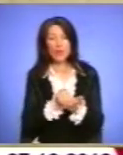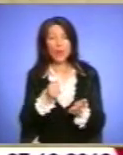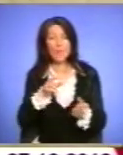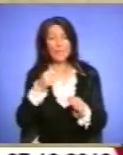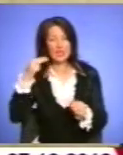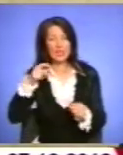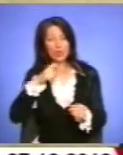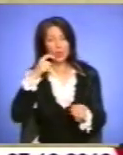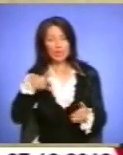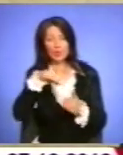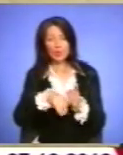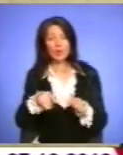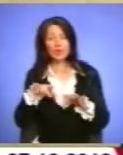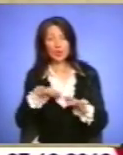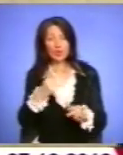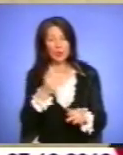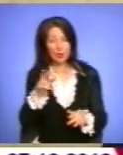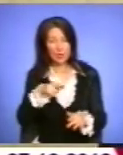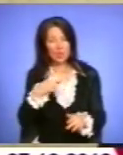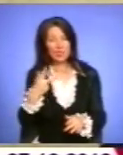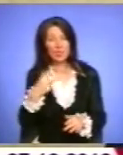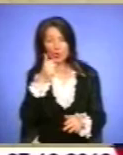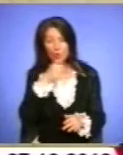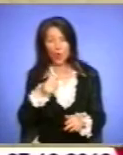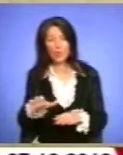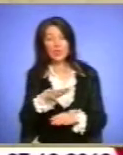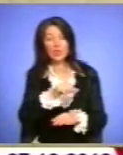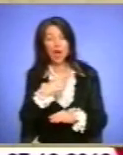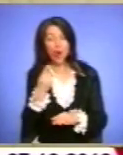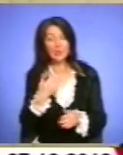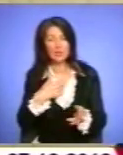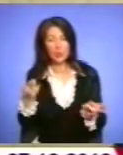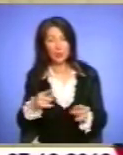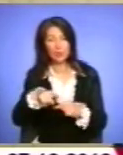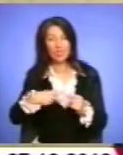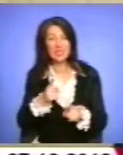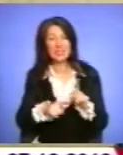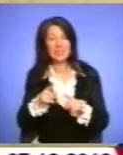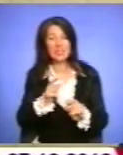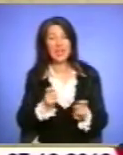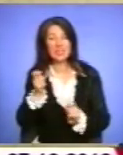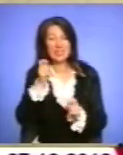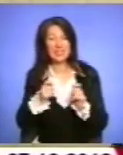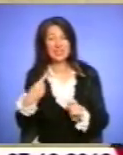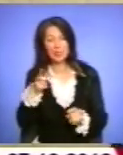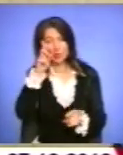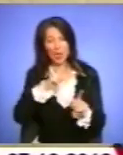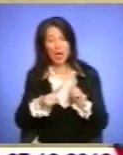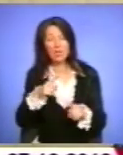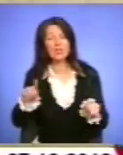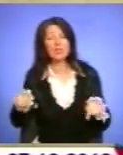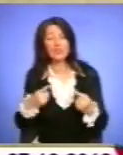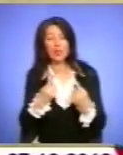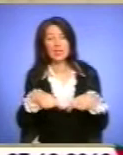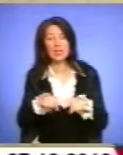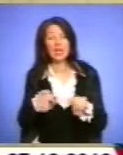якраз 2013 року. На теренах області нам потрібно через рішення сесії обласної ради створити